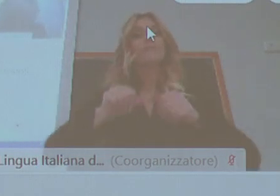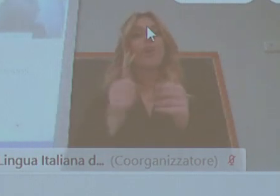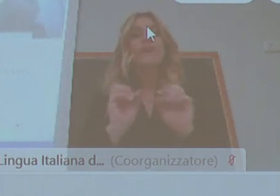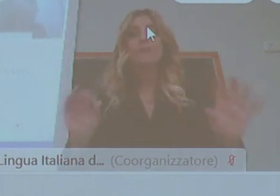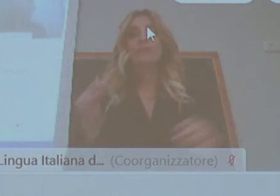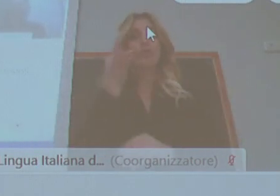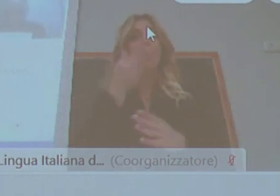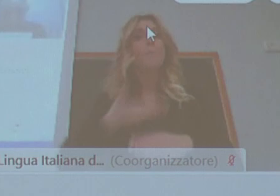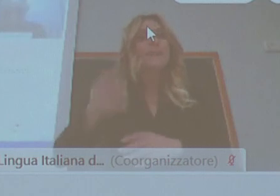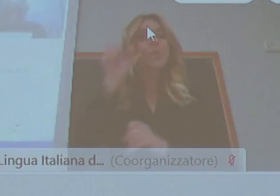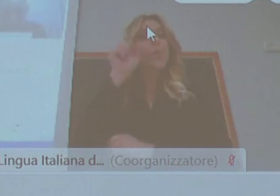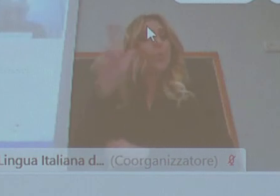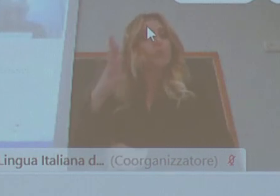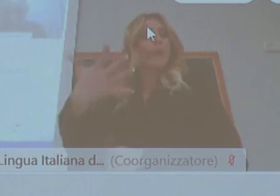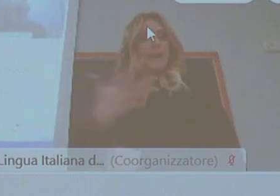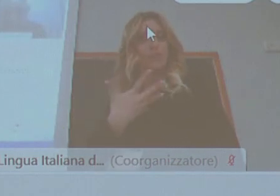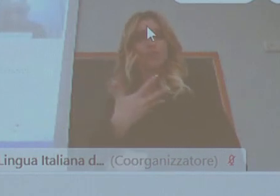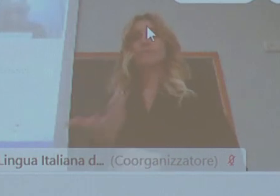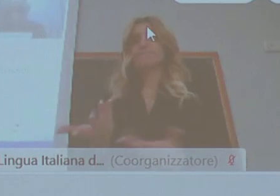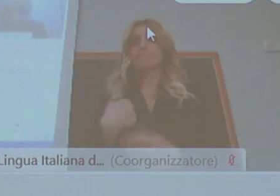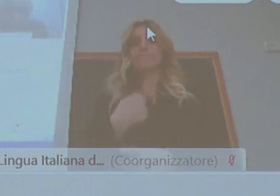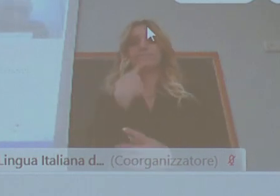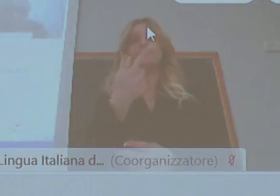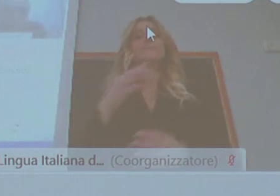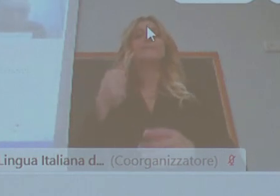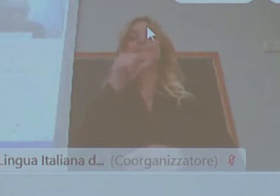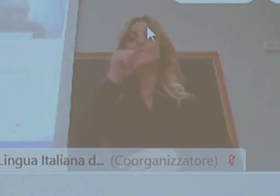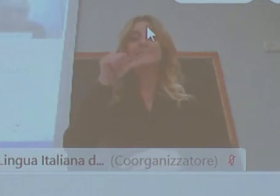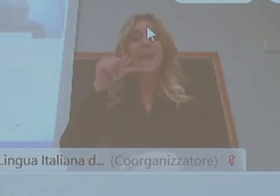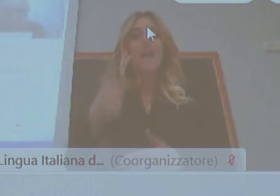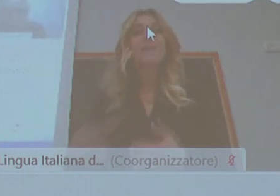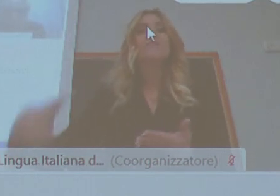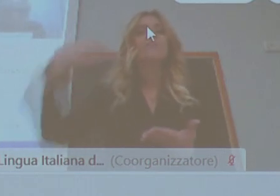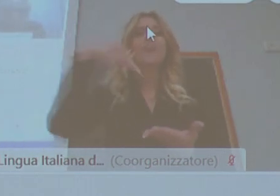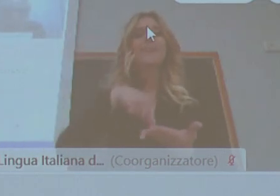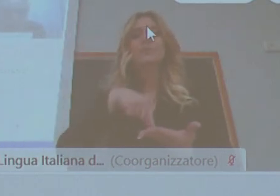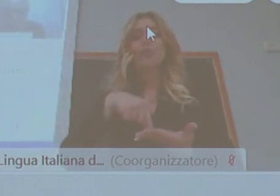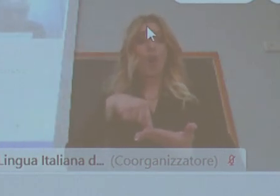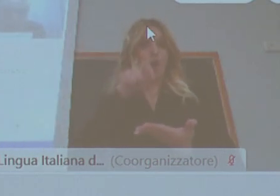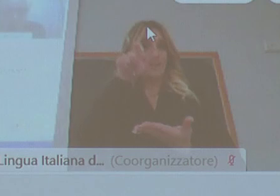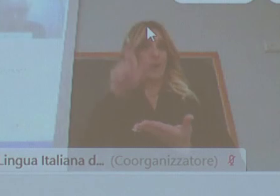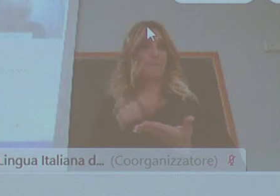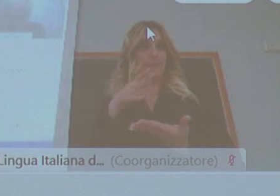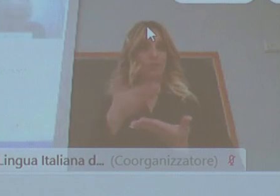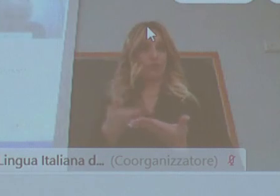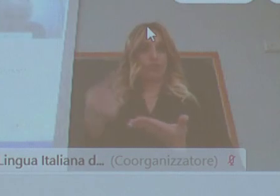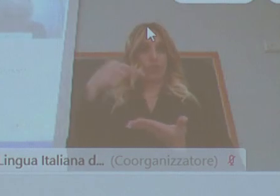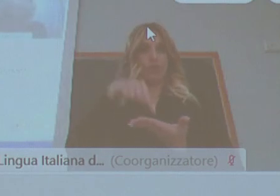culturale. È chiaro che per poter rimettere al centro l'individuo, rimettere al